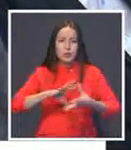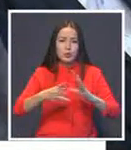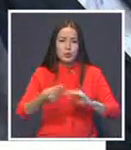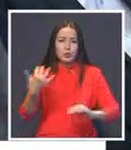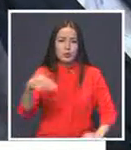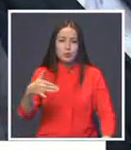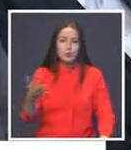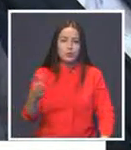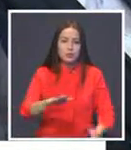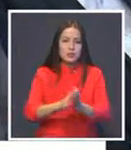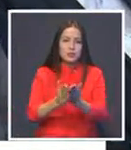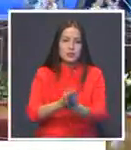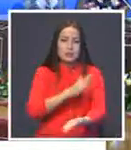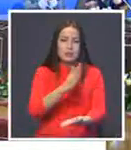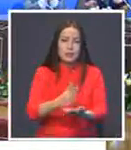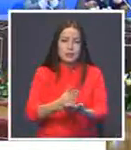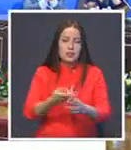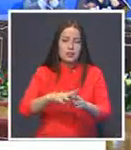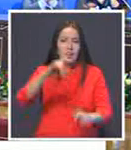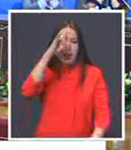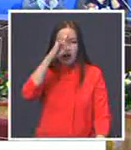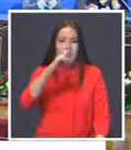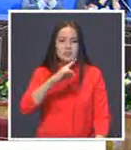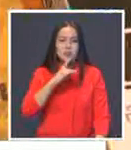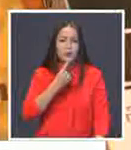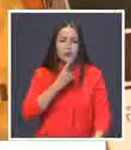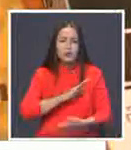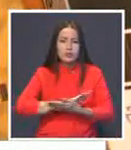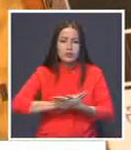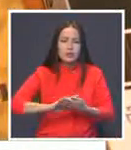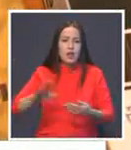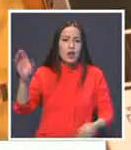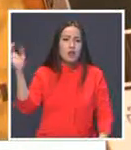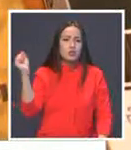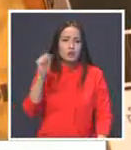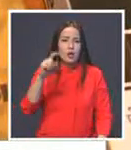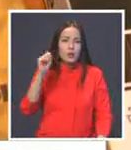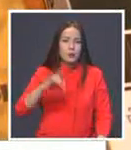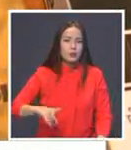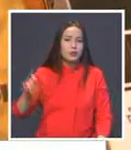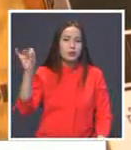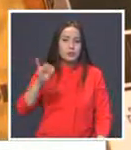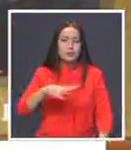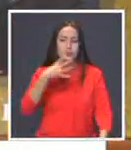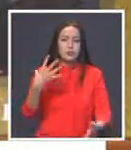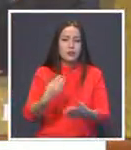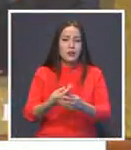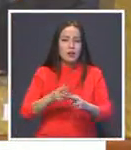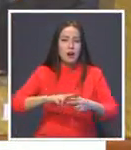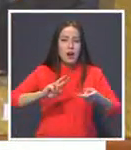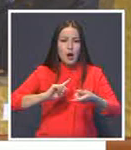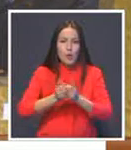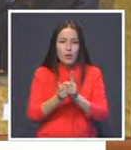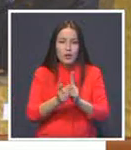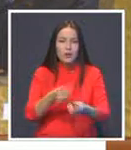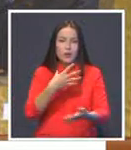асқан. Бұл елімізді рухани түлетіп, қазақ көркем сөз өнерінің алтын дәуірін мәңгілік мұраға айналдырды. Енді белді аудармашылар Мұхтар Әуезовтің басқа